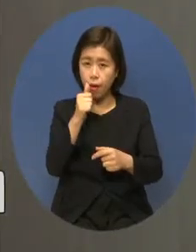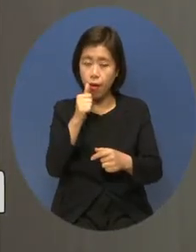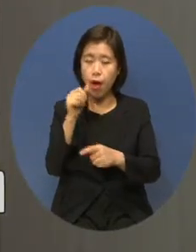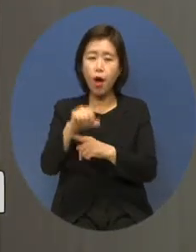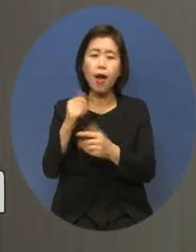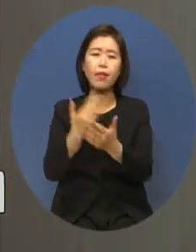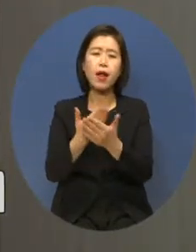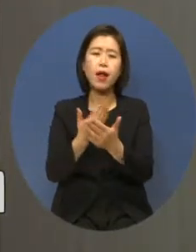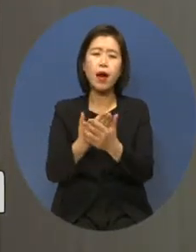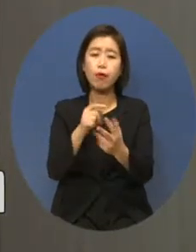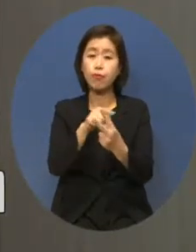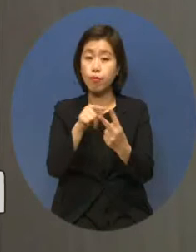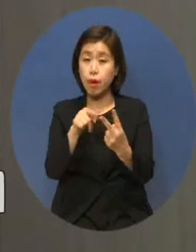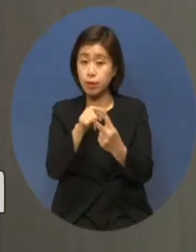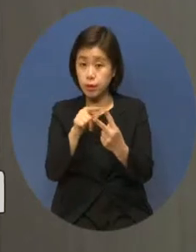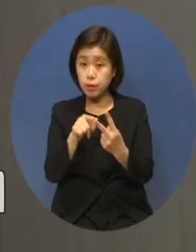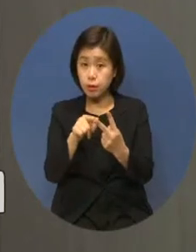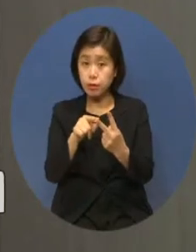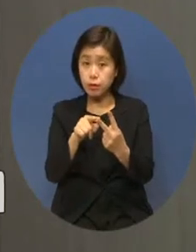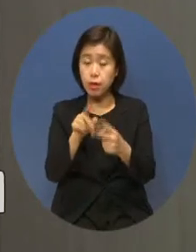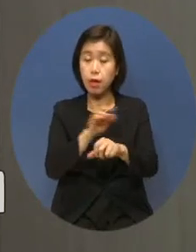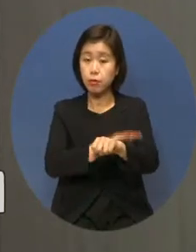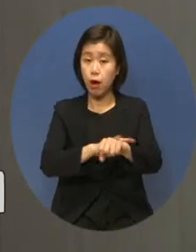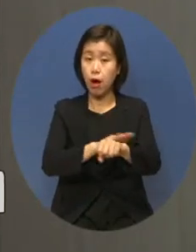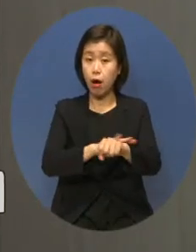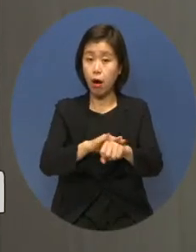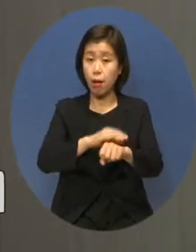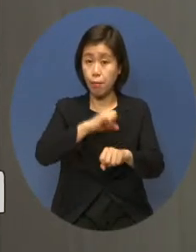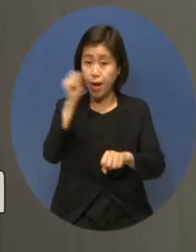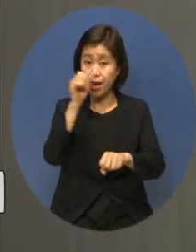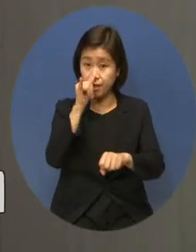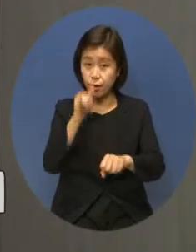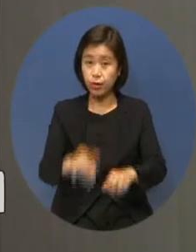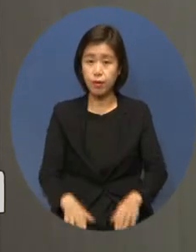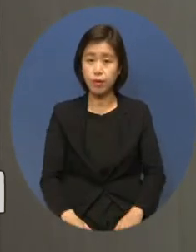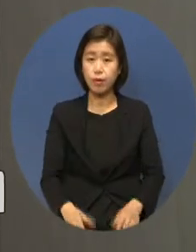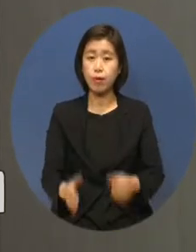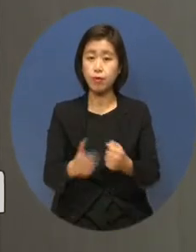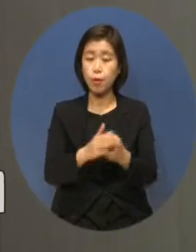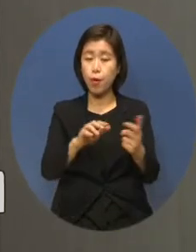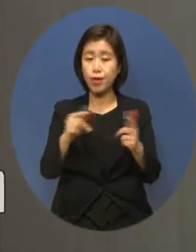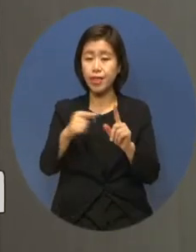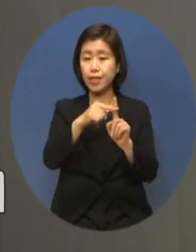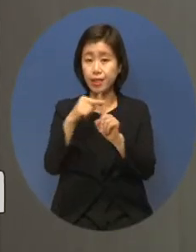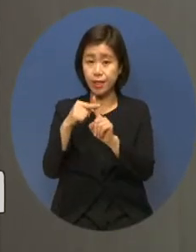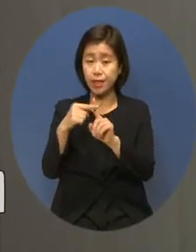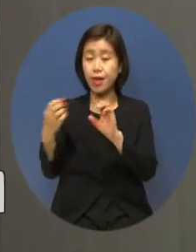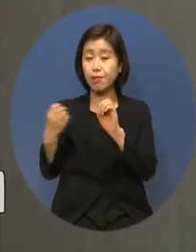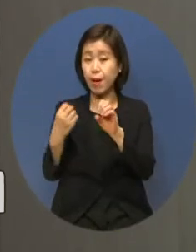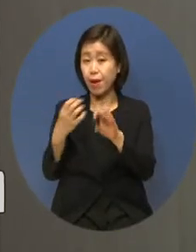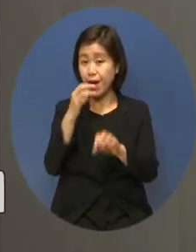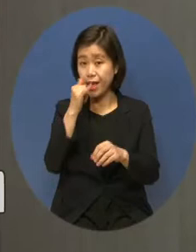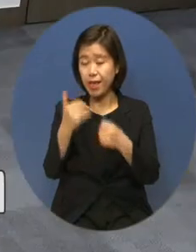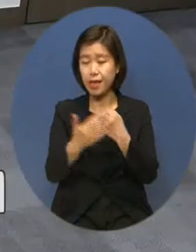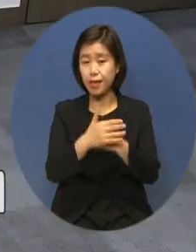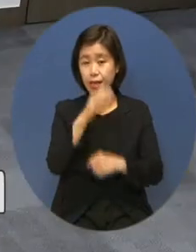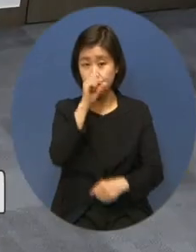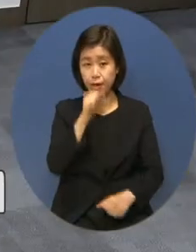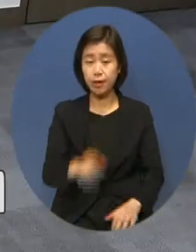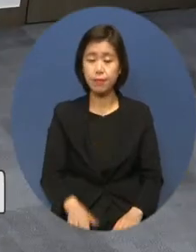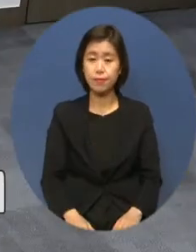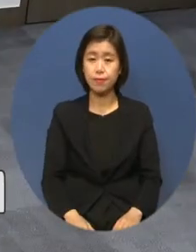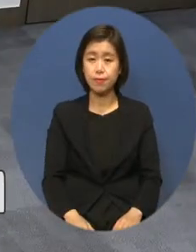되게 개인적으로도 또 어떤 이제 의원실 차원에서도 많은 긍정적인 반응들이 있어가지고 너무 좋았고요.